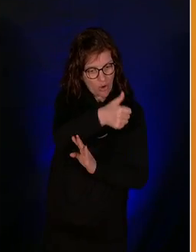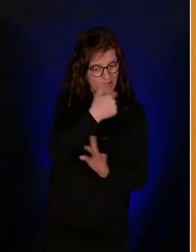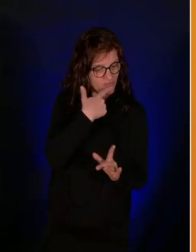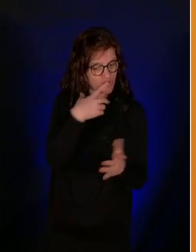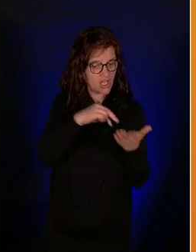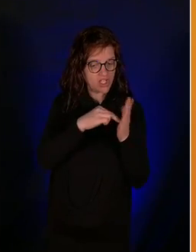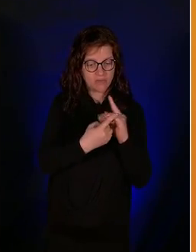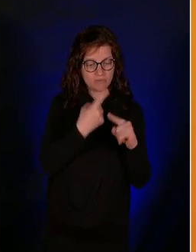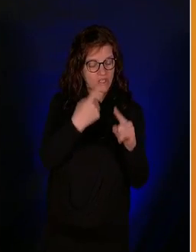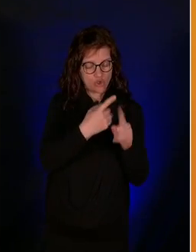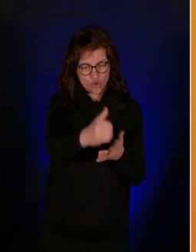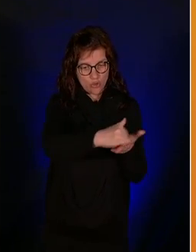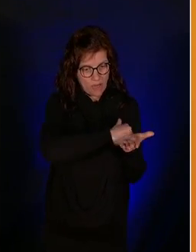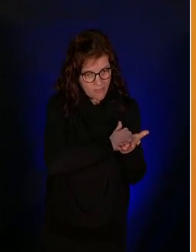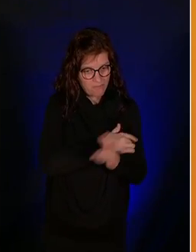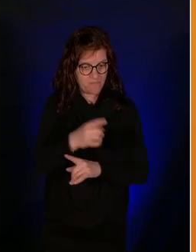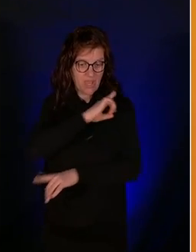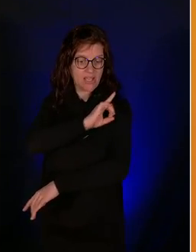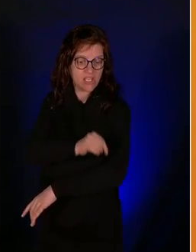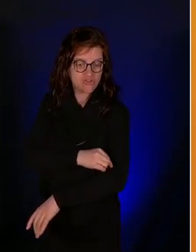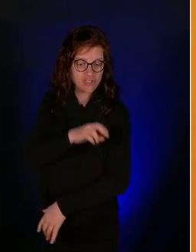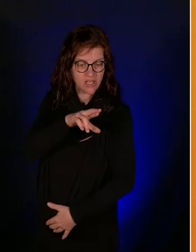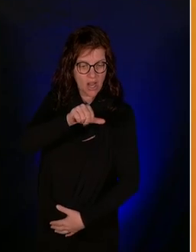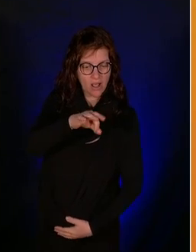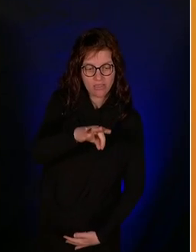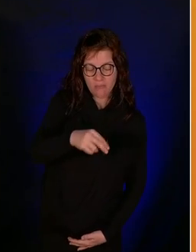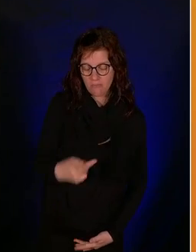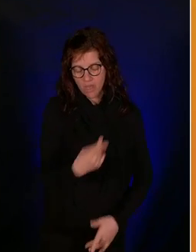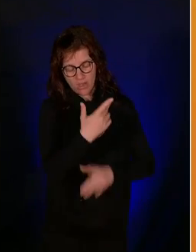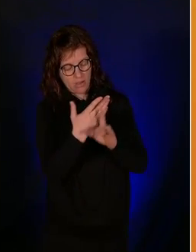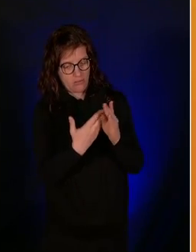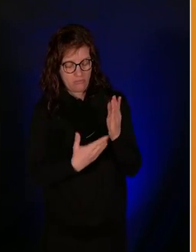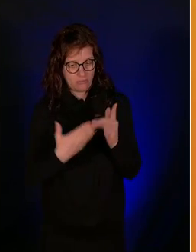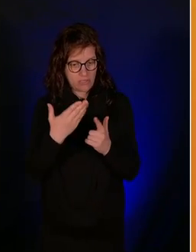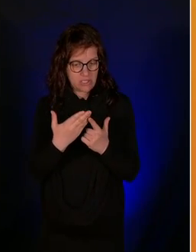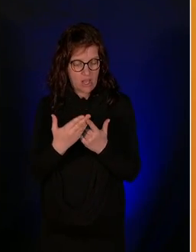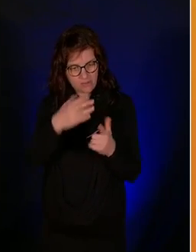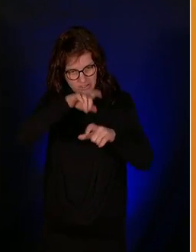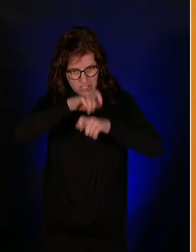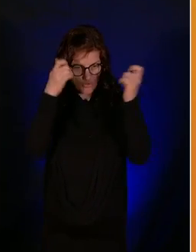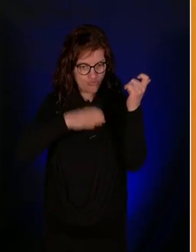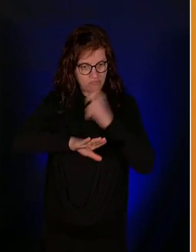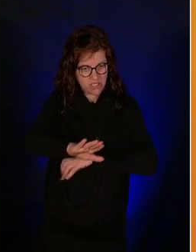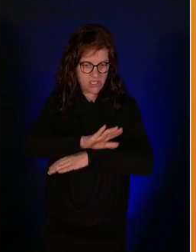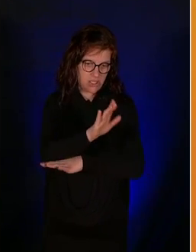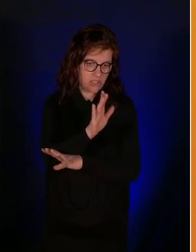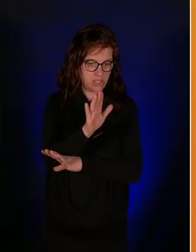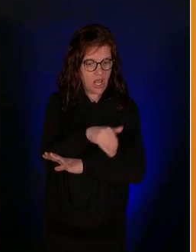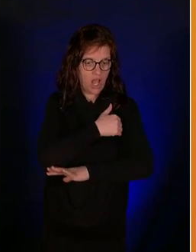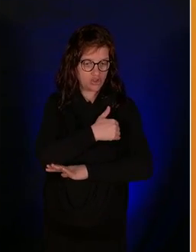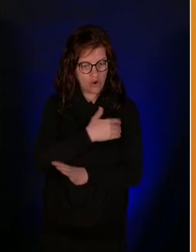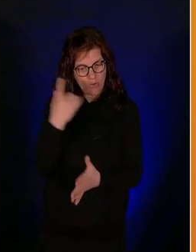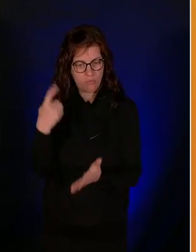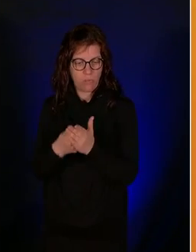spéciaux, dont ceux des énergéticiens et de la RATP, éléments essentiels du statut des agents, celui de la Banque